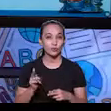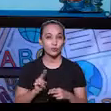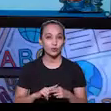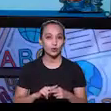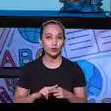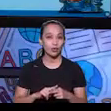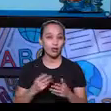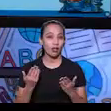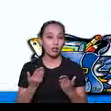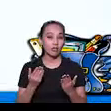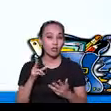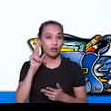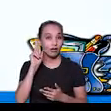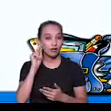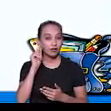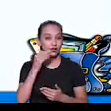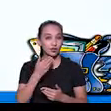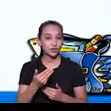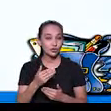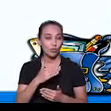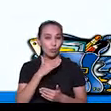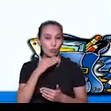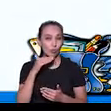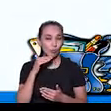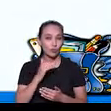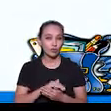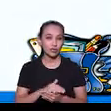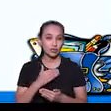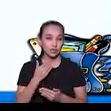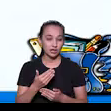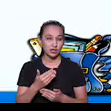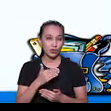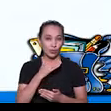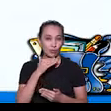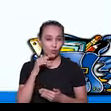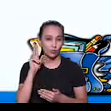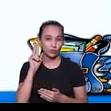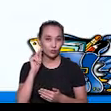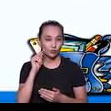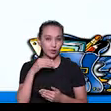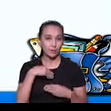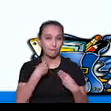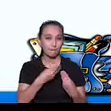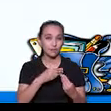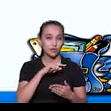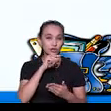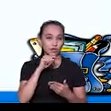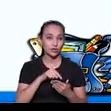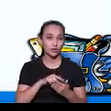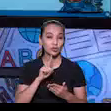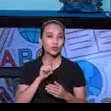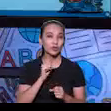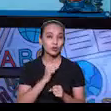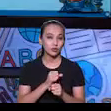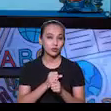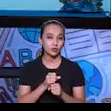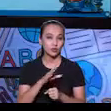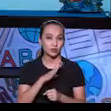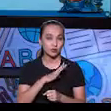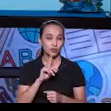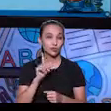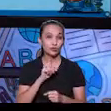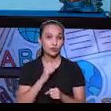в каком числе? Конечно же, во множественном. А во множественном числе мы задаем вопрос, что